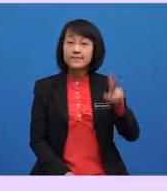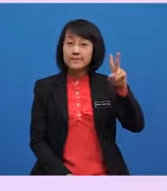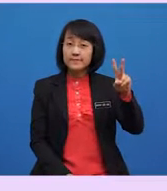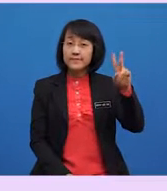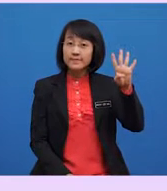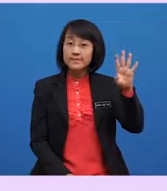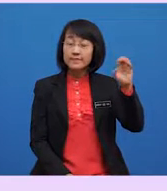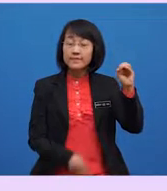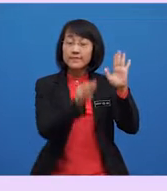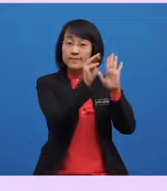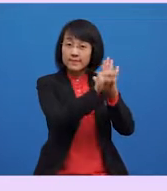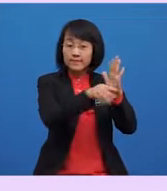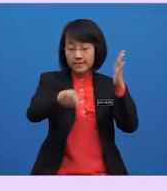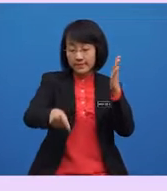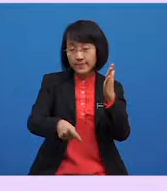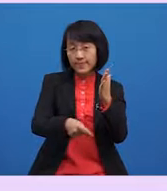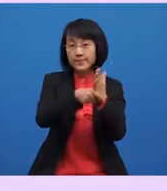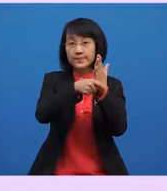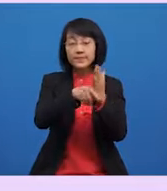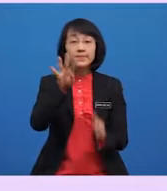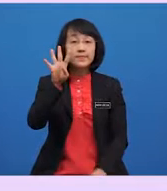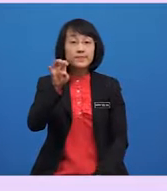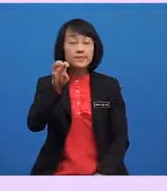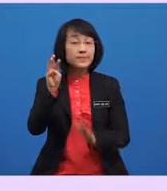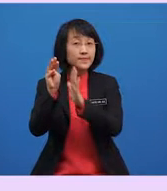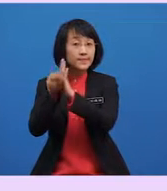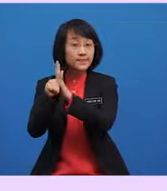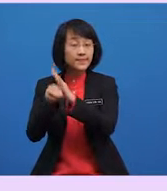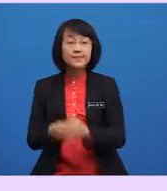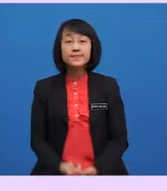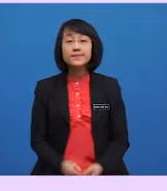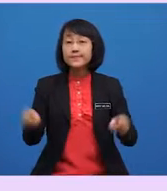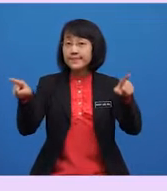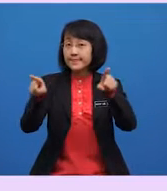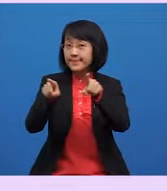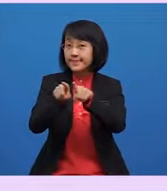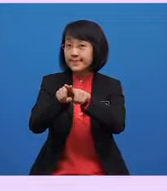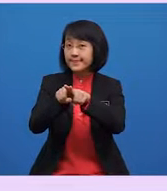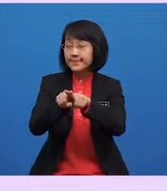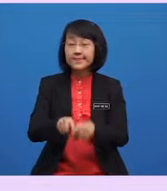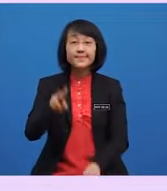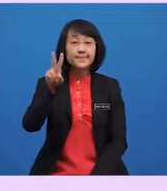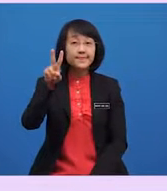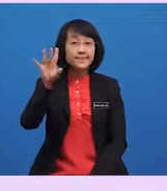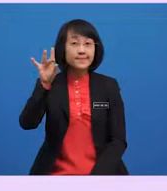240 minit tambah 40 minit sama dengan